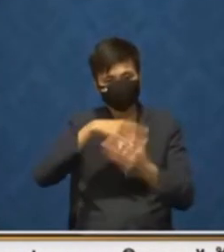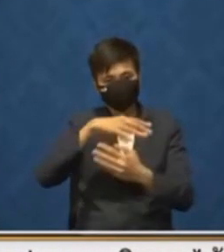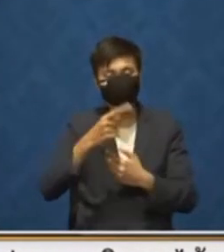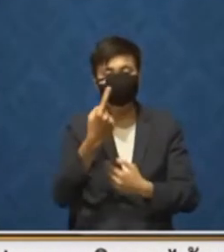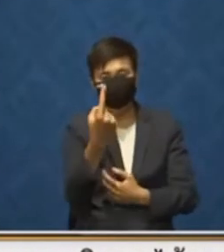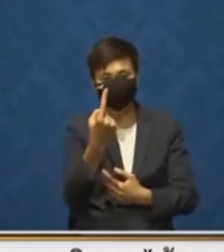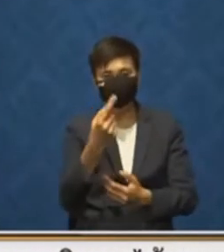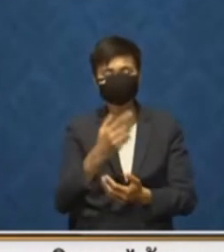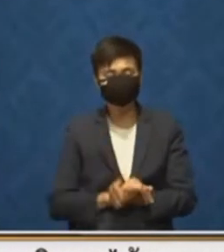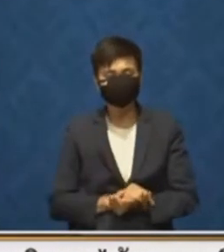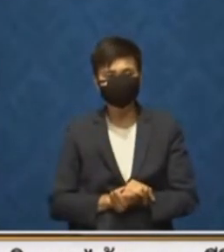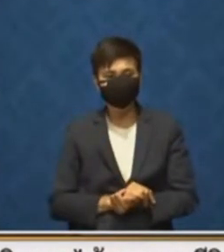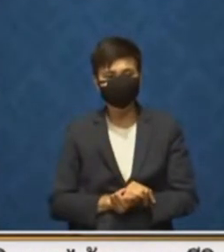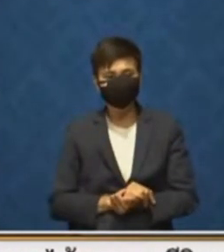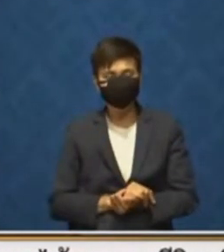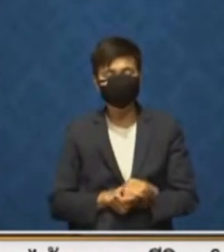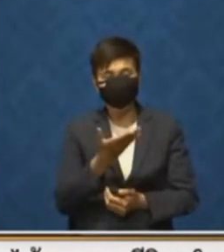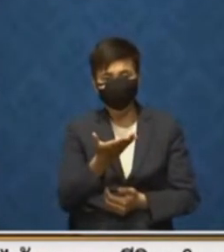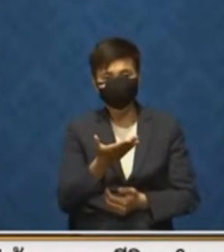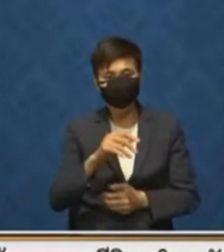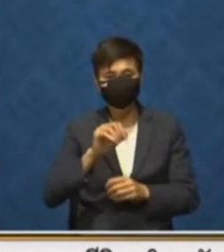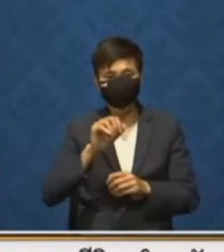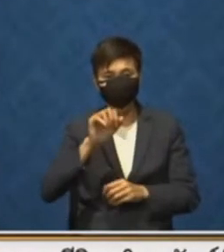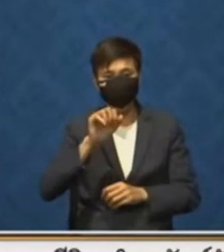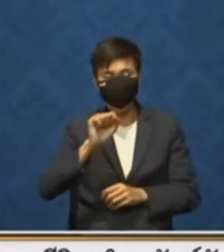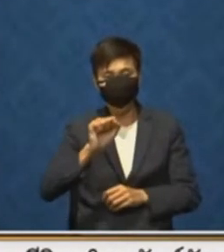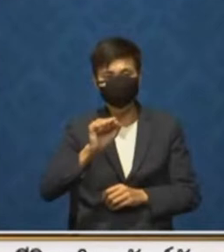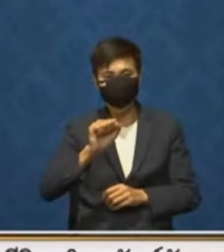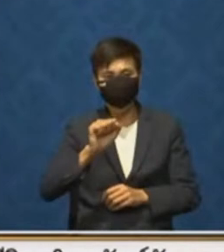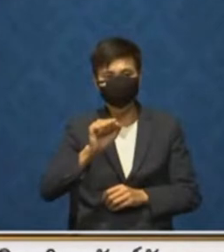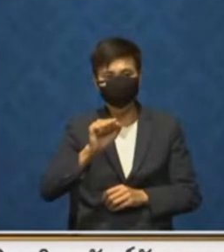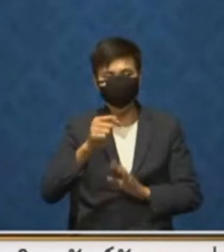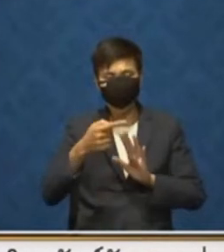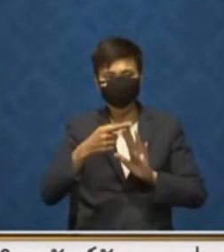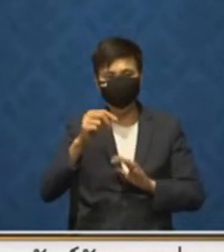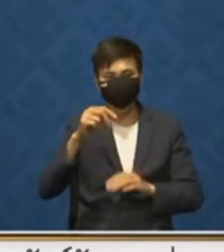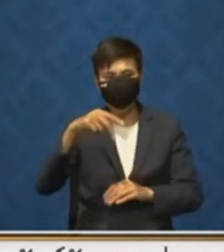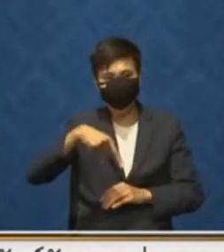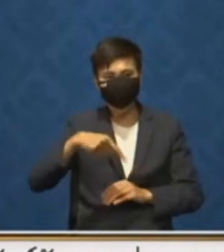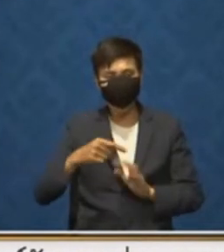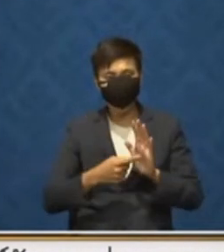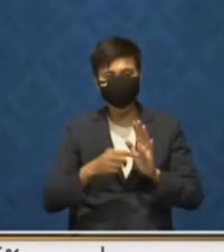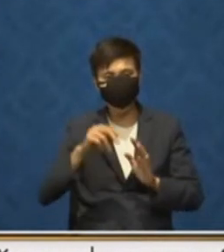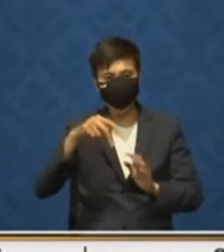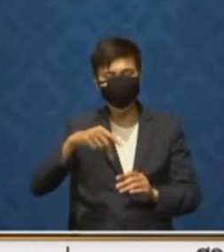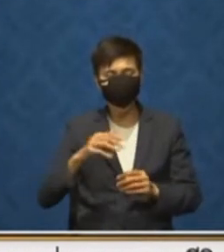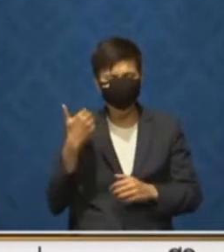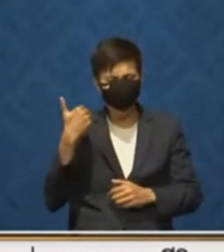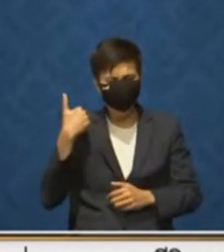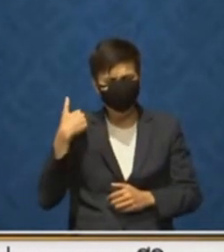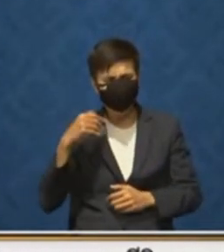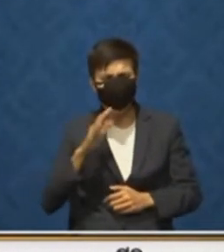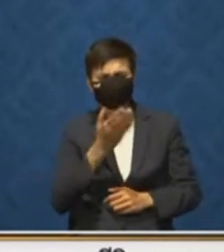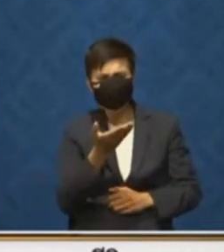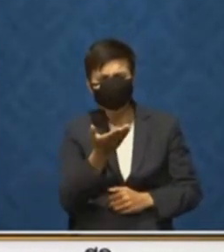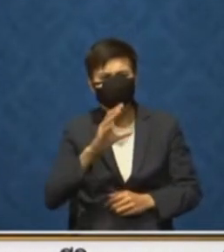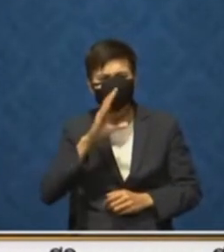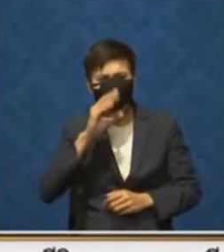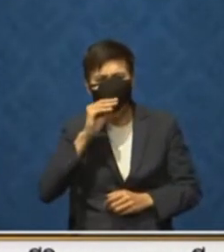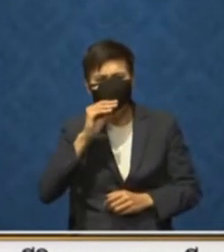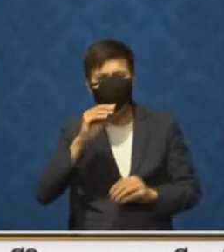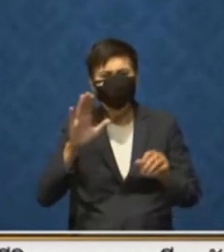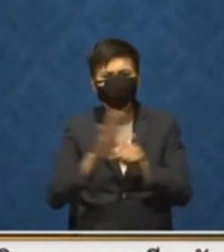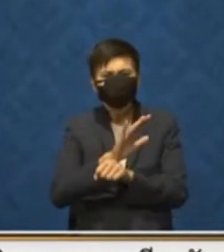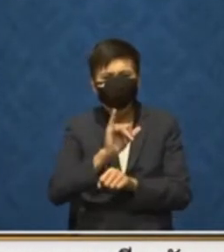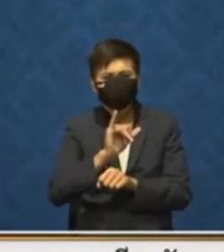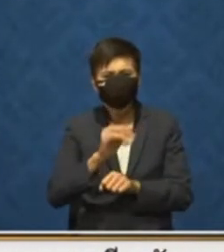สักครู่นี้ท่านสุพัฒน์พงษ์ผู้ติดท้ายผมใช้จังหวัดนิดเดียวกันท่านพูดไม่หมดท่านโกหกที่ท่านมา